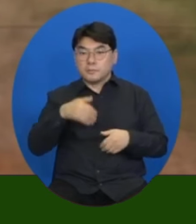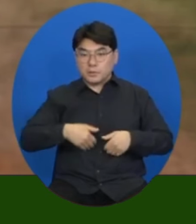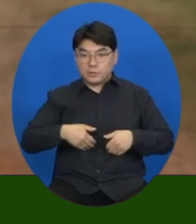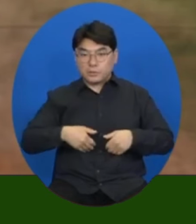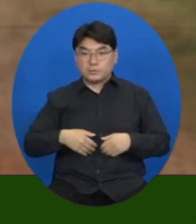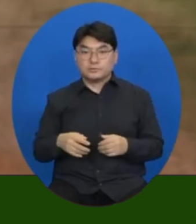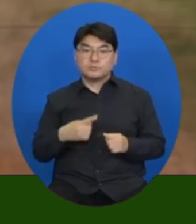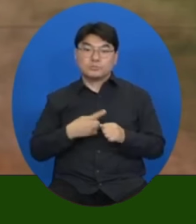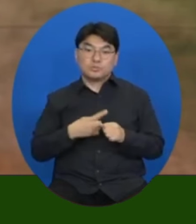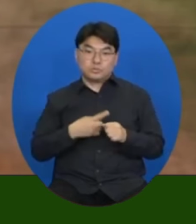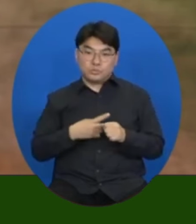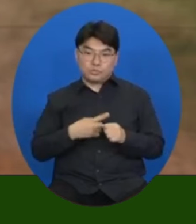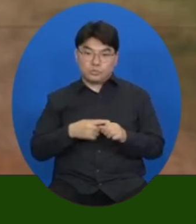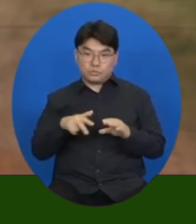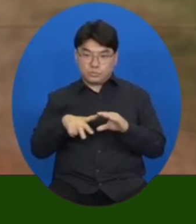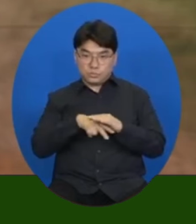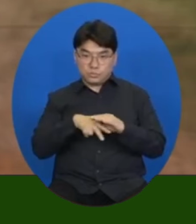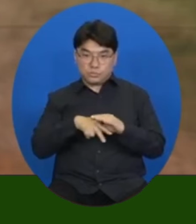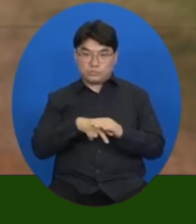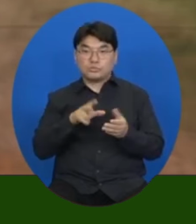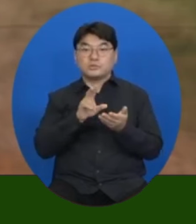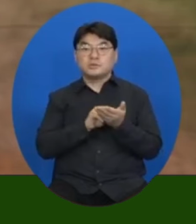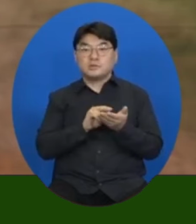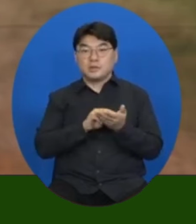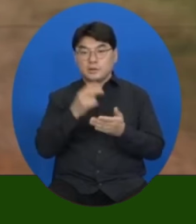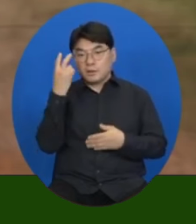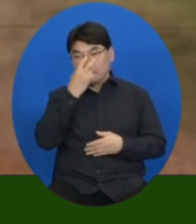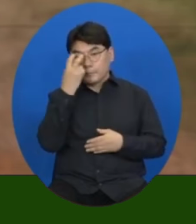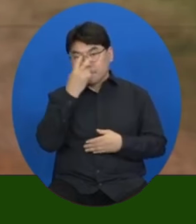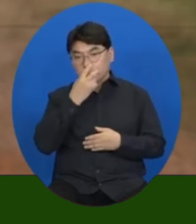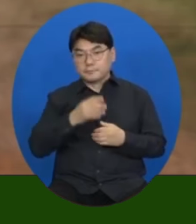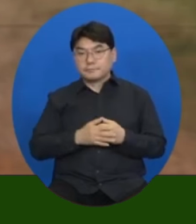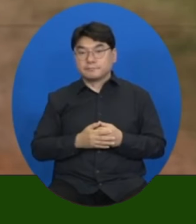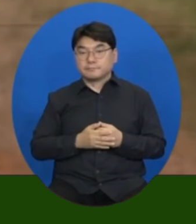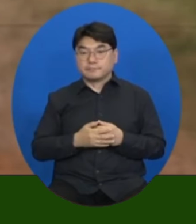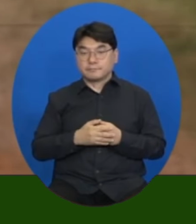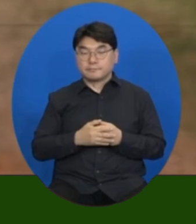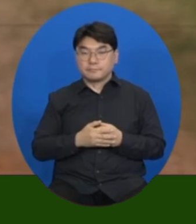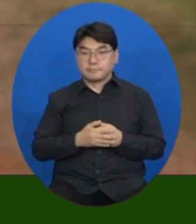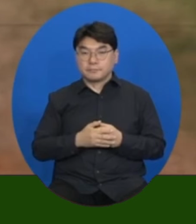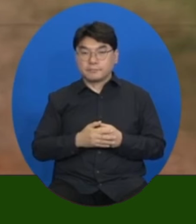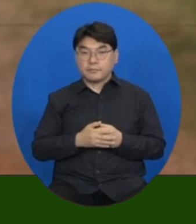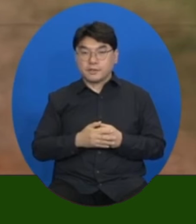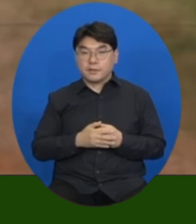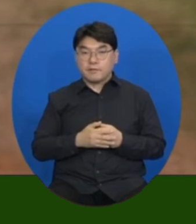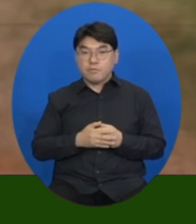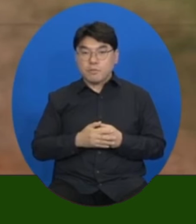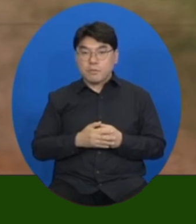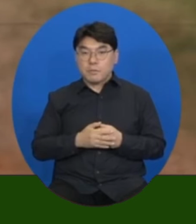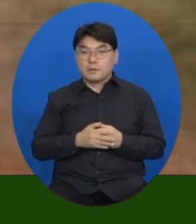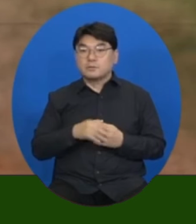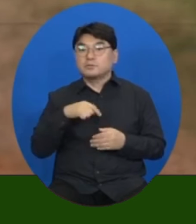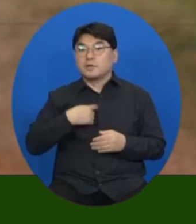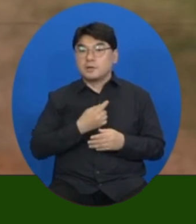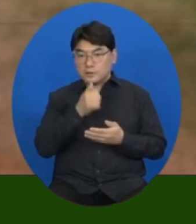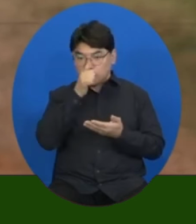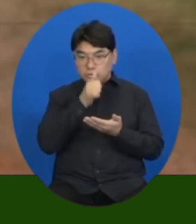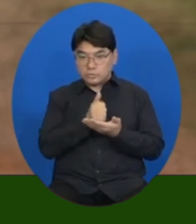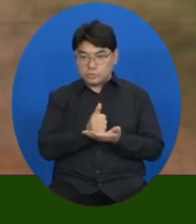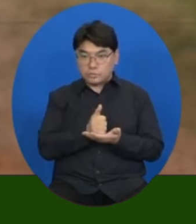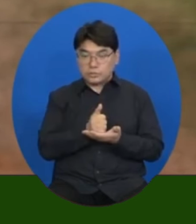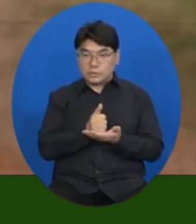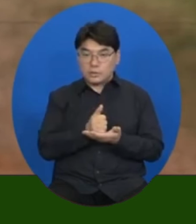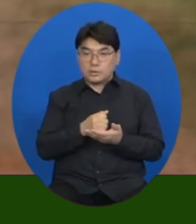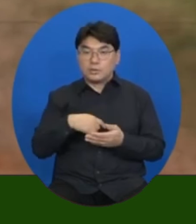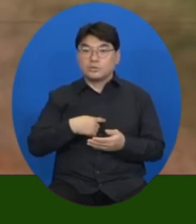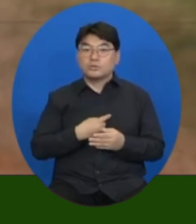문제에 대한 진단을 합니다 우리가 죄가 자기 중심이라고 하는 것처럼 교 비슷하게 자기 중심성이